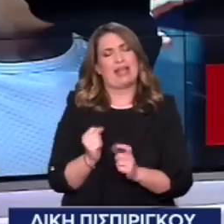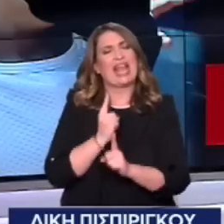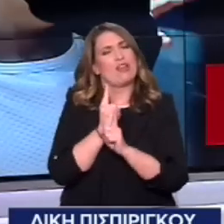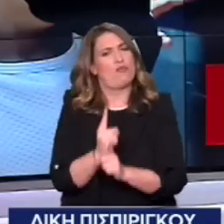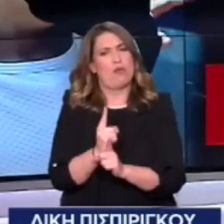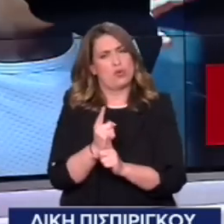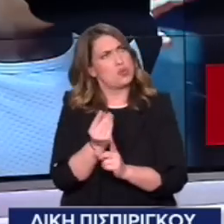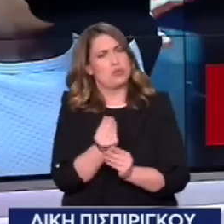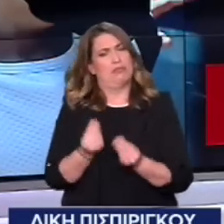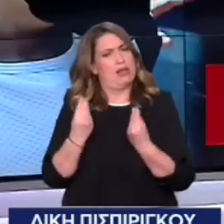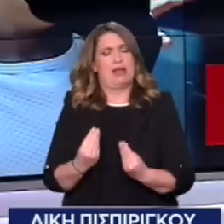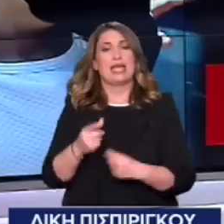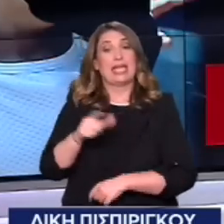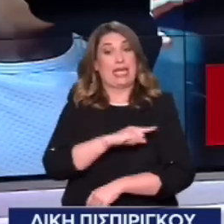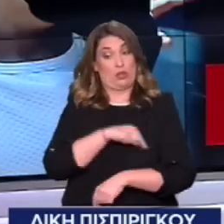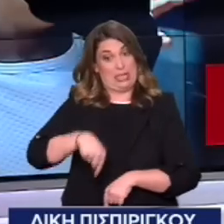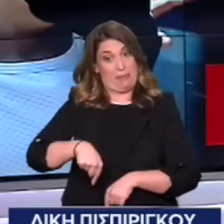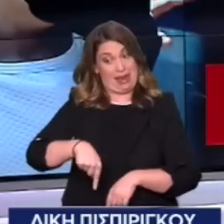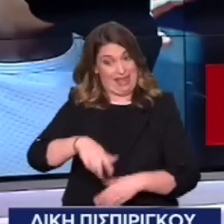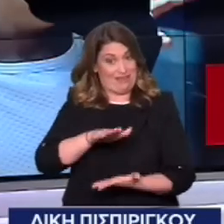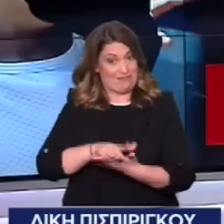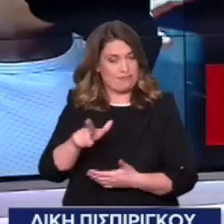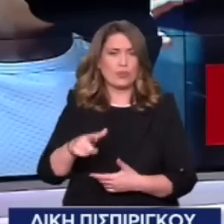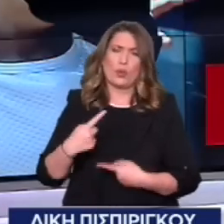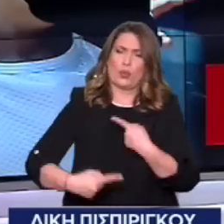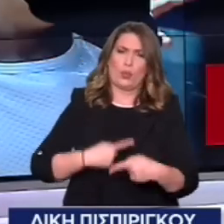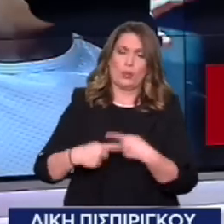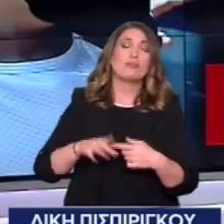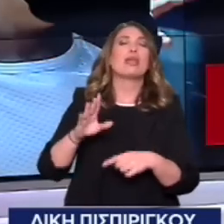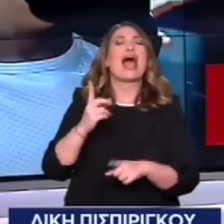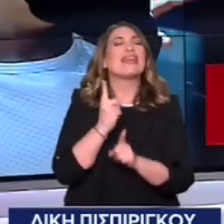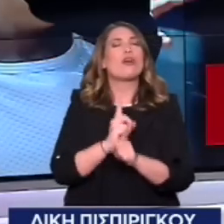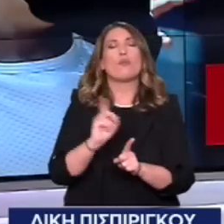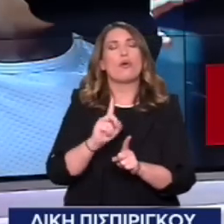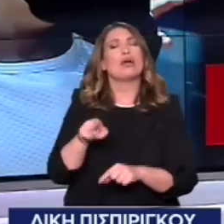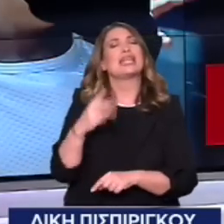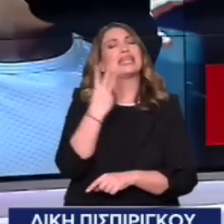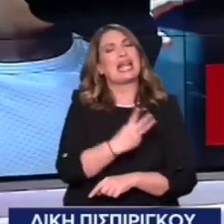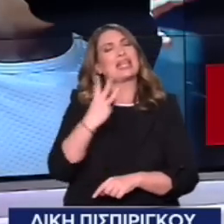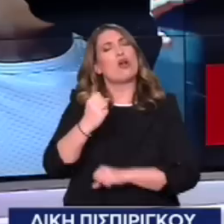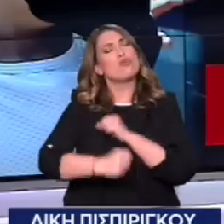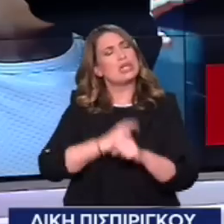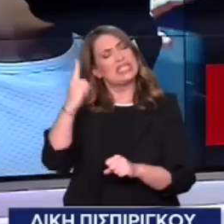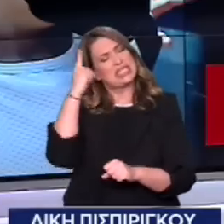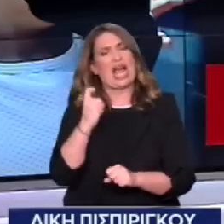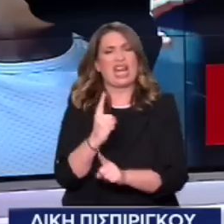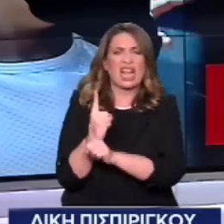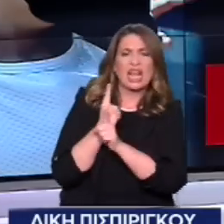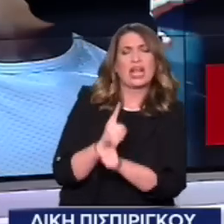Πάτρας, την γιατρό που κατέθεσε σήμερα, εμπειρότατη, είναι 33 χρόνια γιατρός στο νοσοκομείο, η οποία